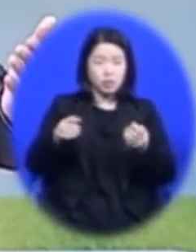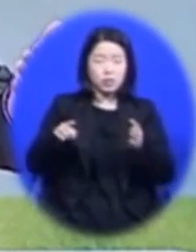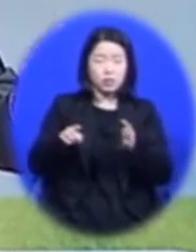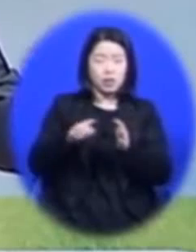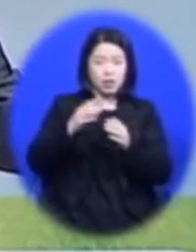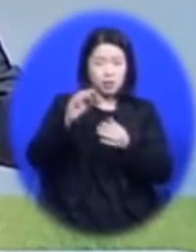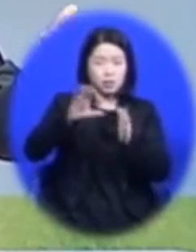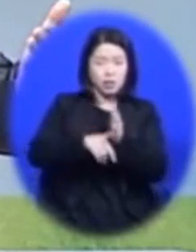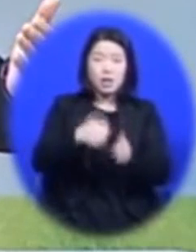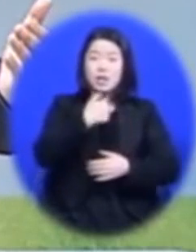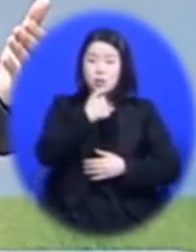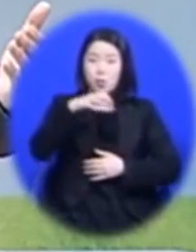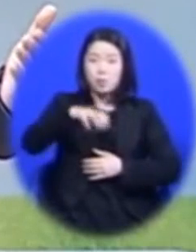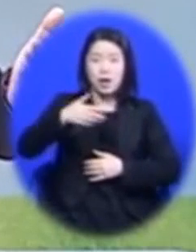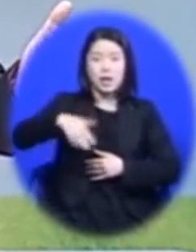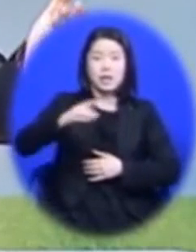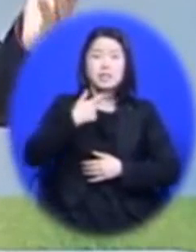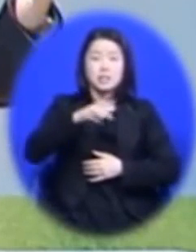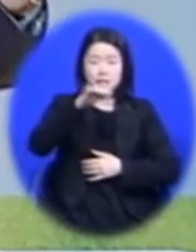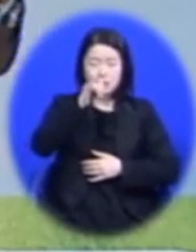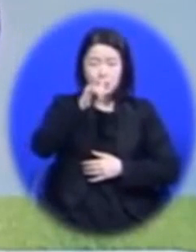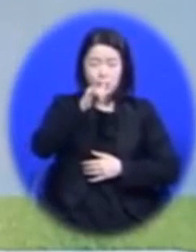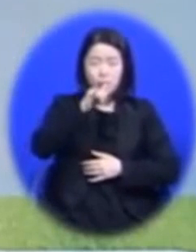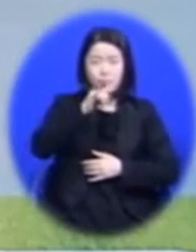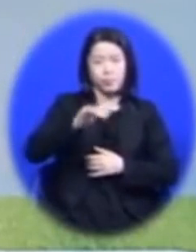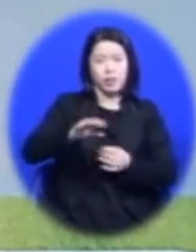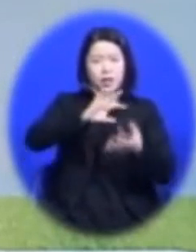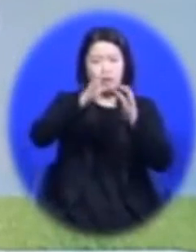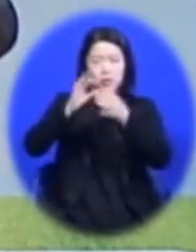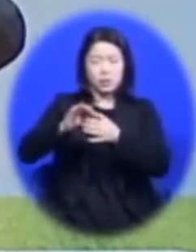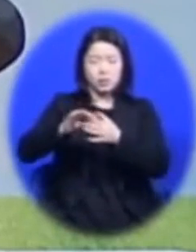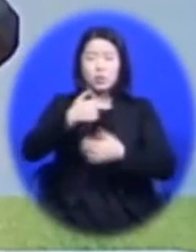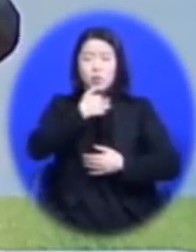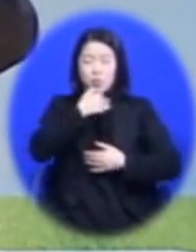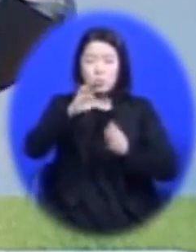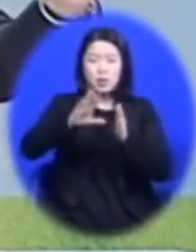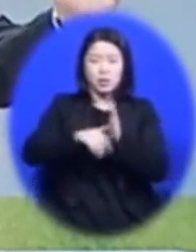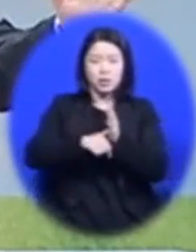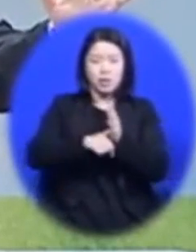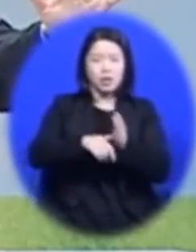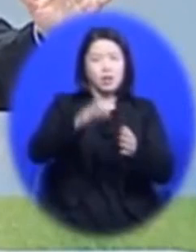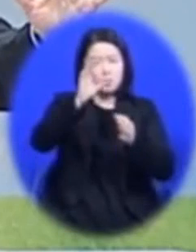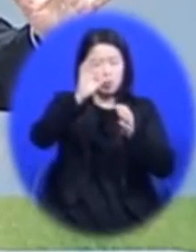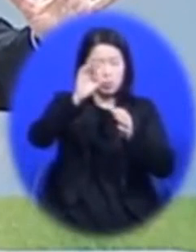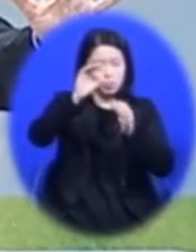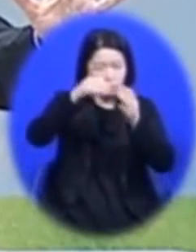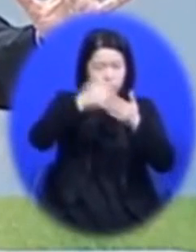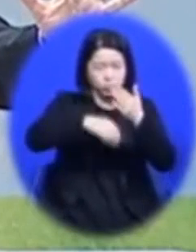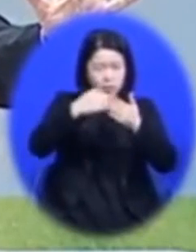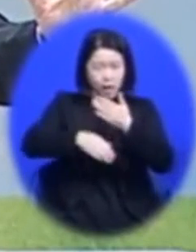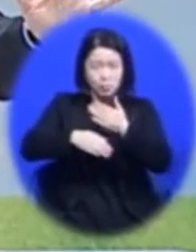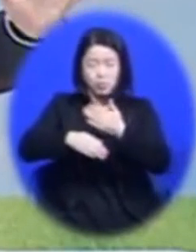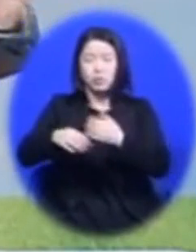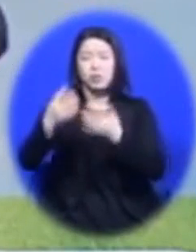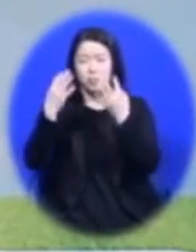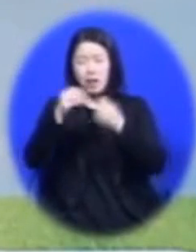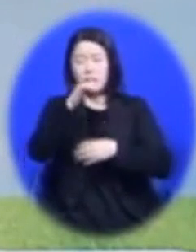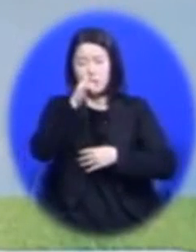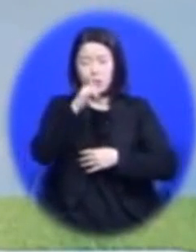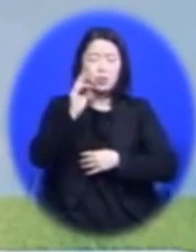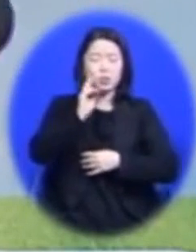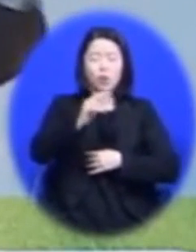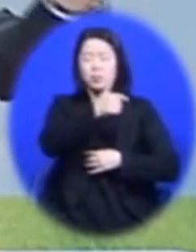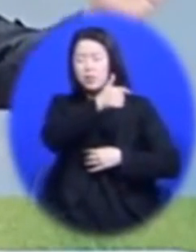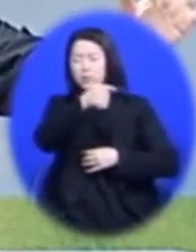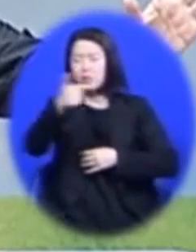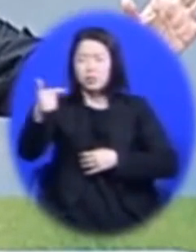갔었습니다. 로마에 갔더니 그리스 로마 시대 유적들이, 엄청난 유적들이 있어요. 또 너무너무 크고